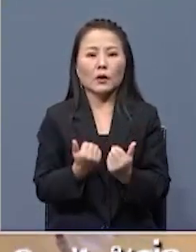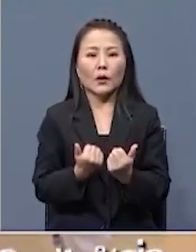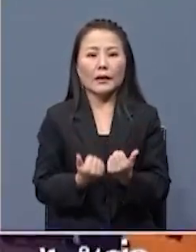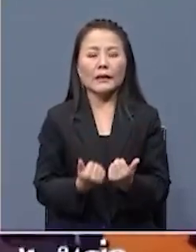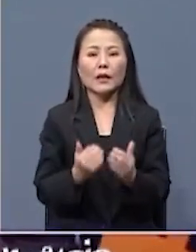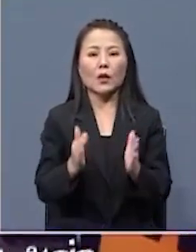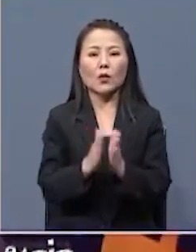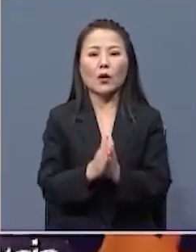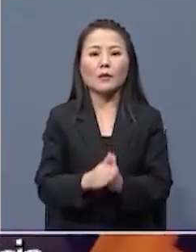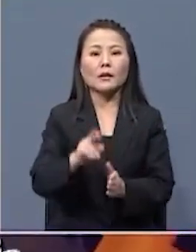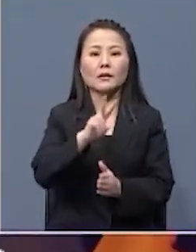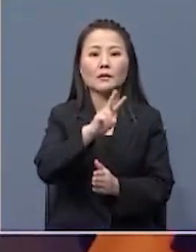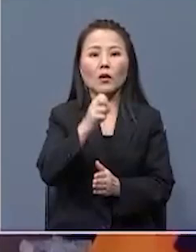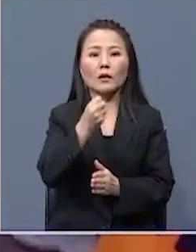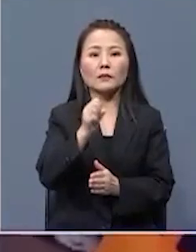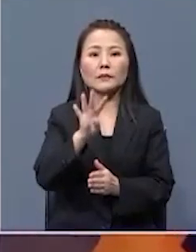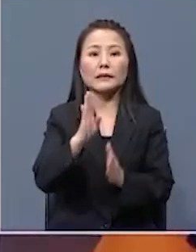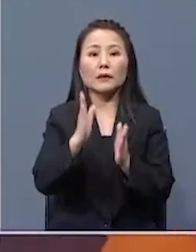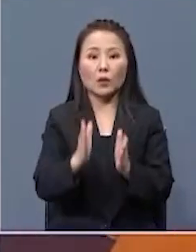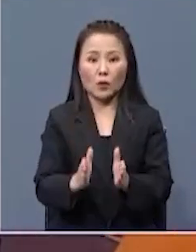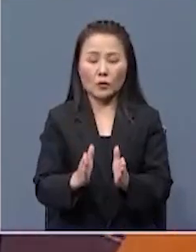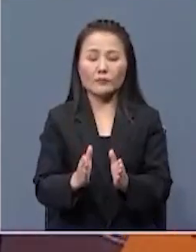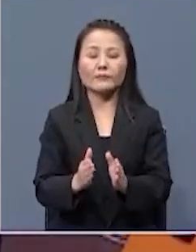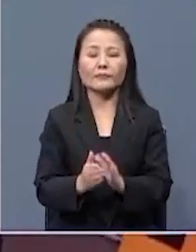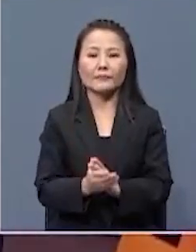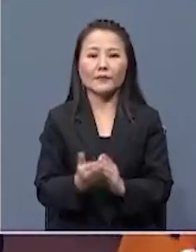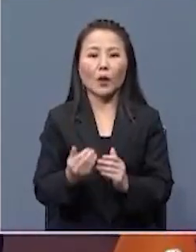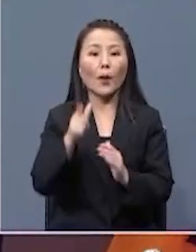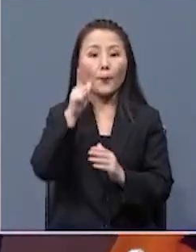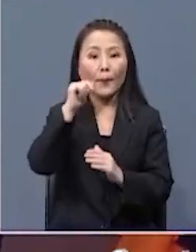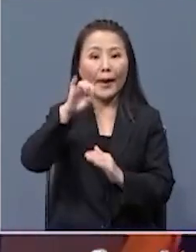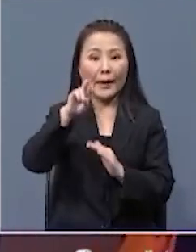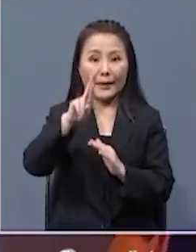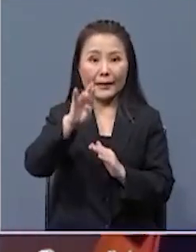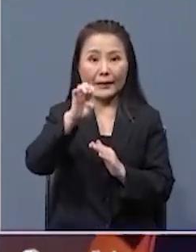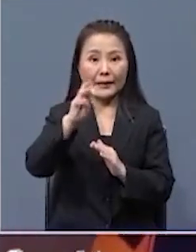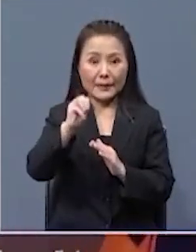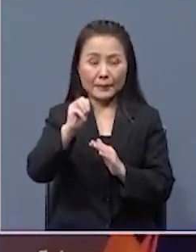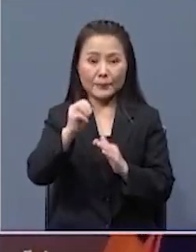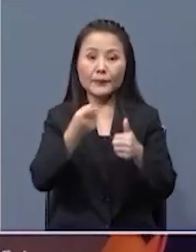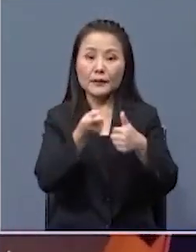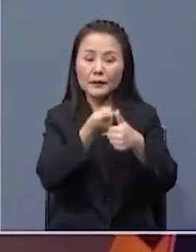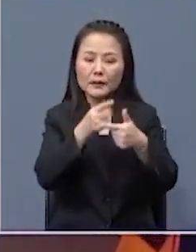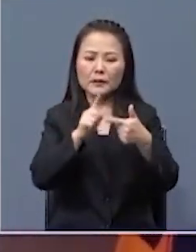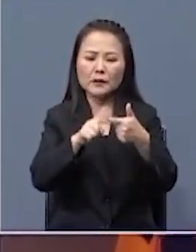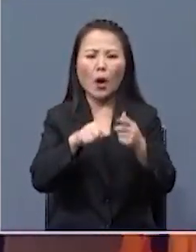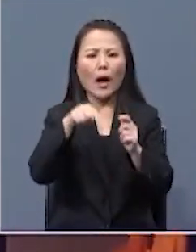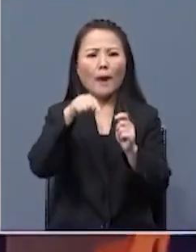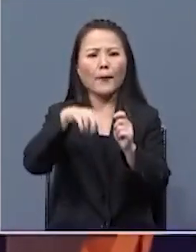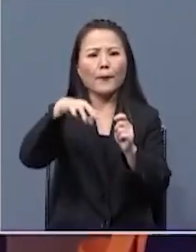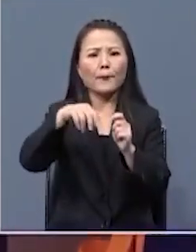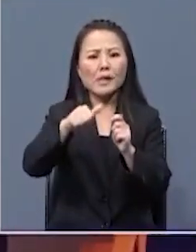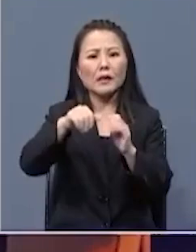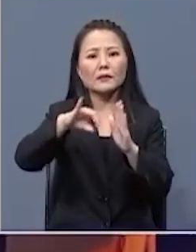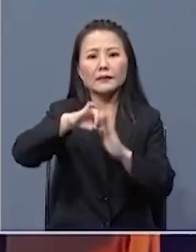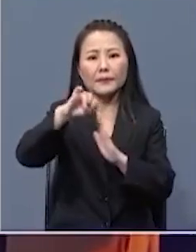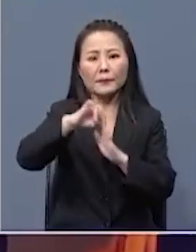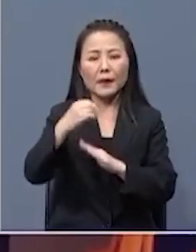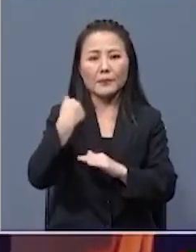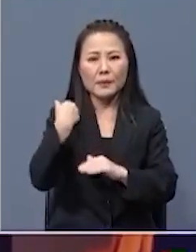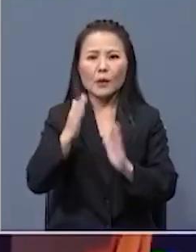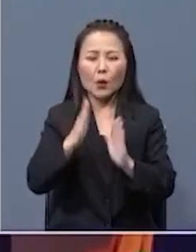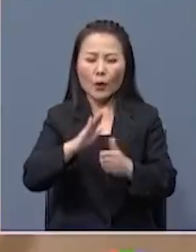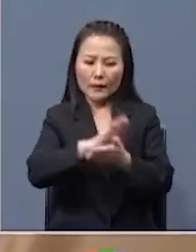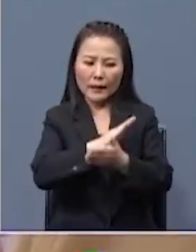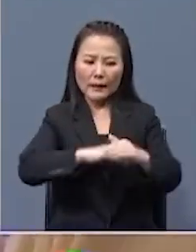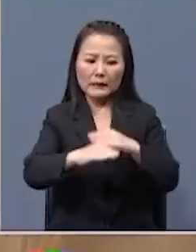อยู่ที่214คนนี่คือขอแม่ริมนะครับท่านผู้ชมรองลงมาคืออำเภอเมืองเชียงใหม่มีคนไปขอรับเอก